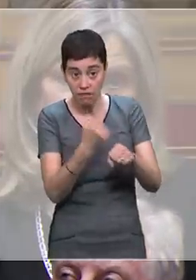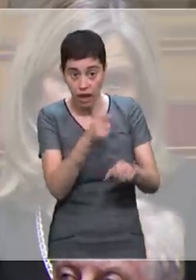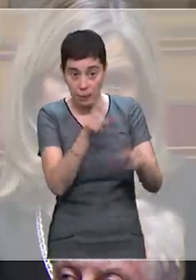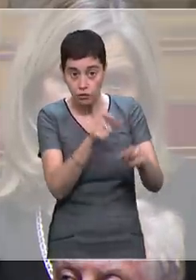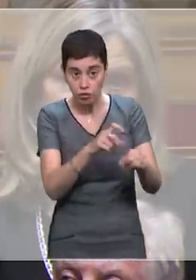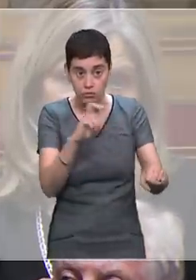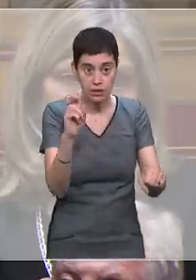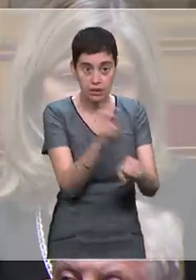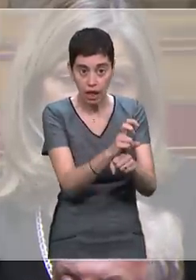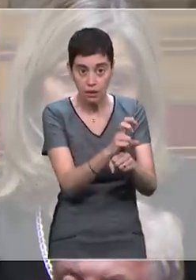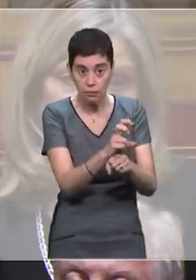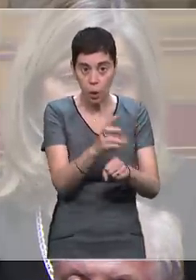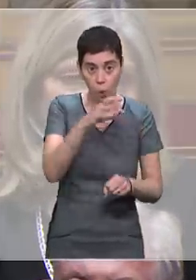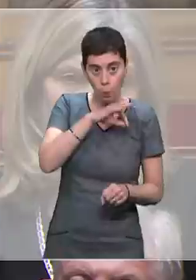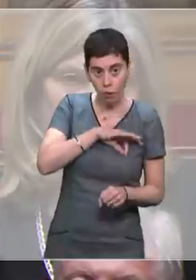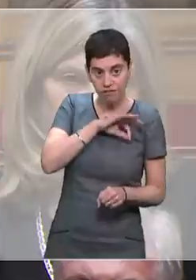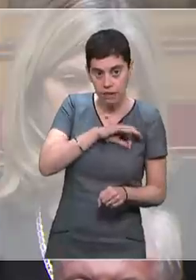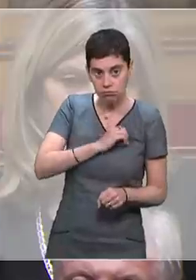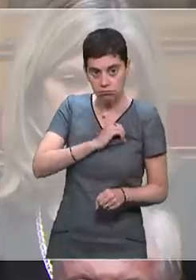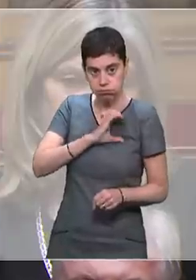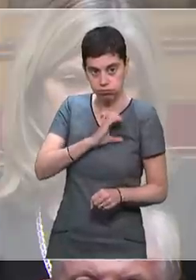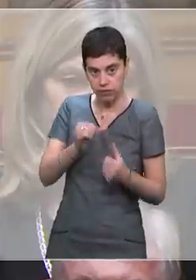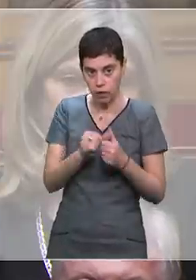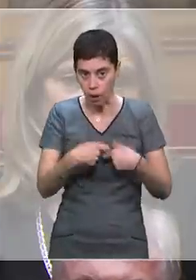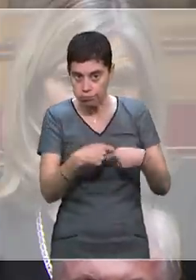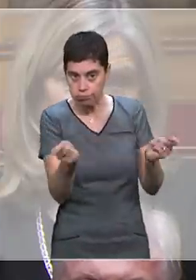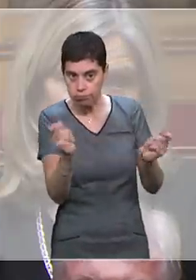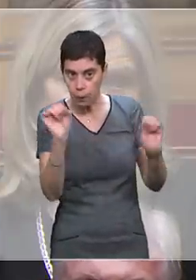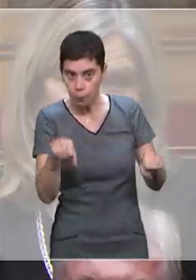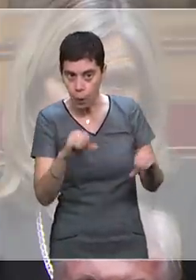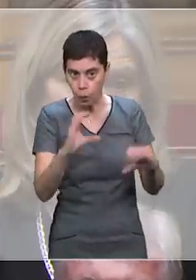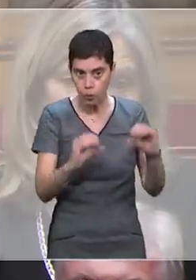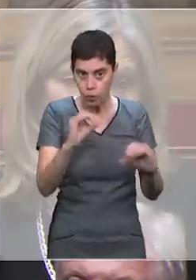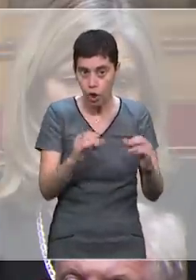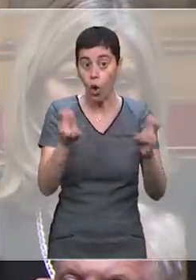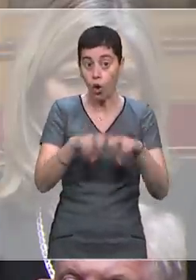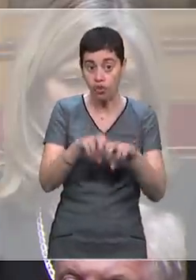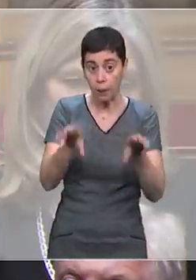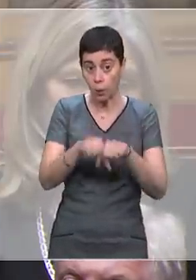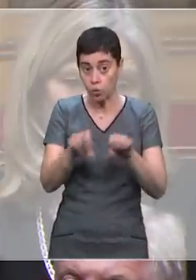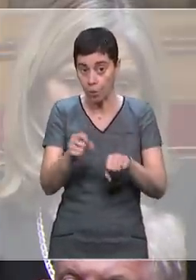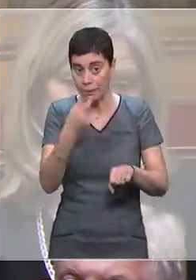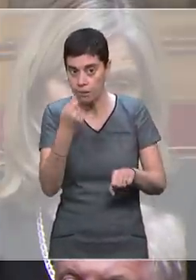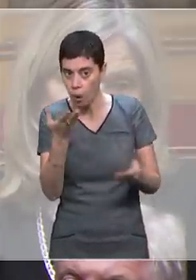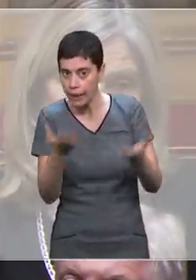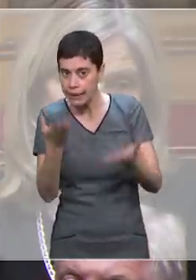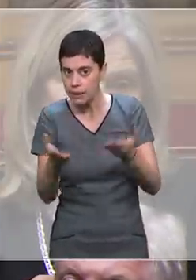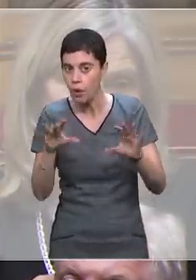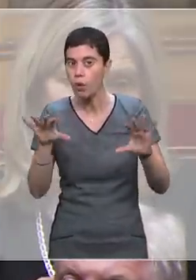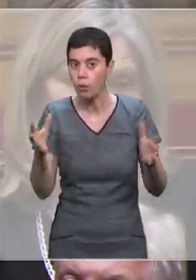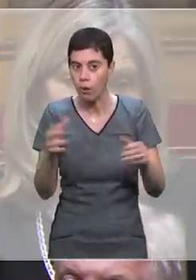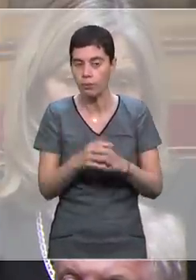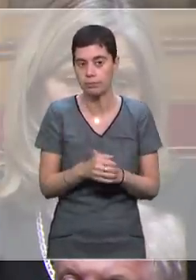juste répartition des profits envers les salariés et d'investissement dans la recherche et la production des médicaments dont notre pays